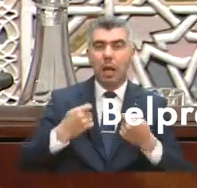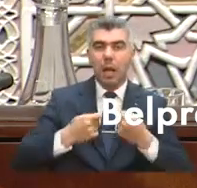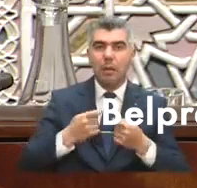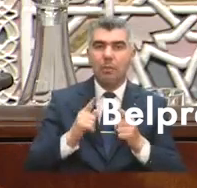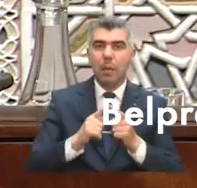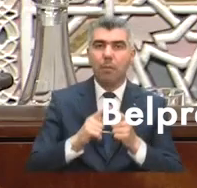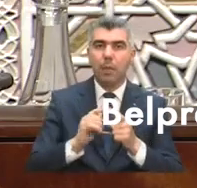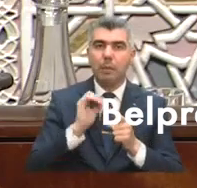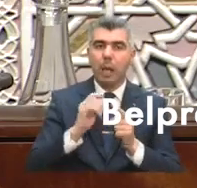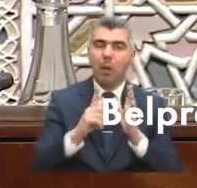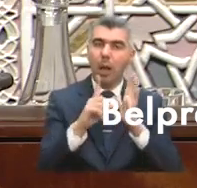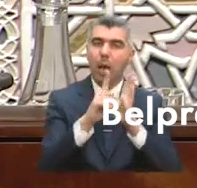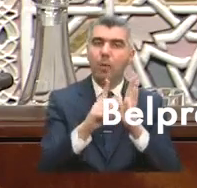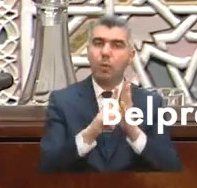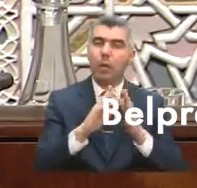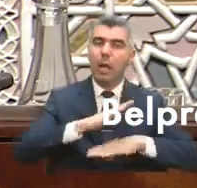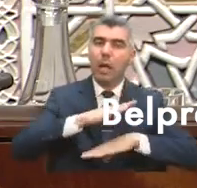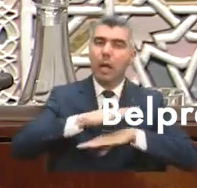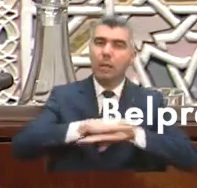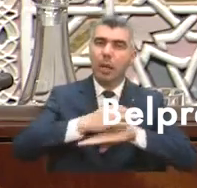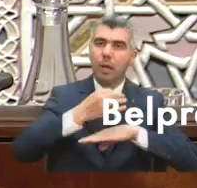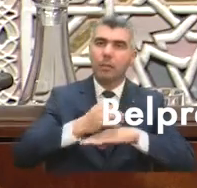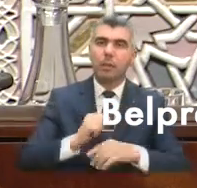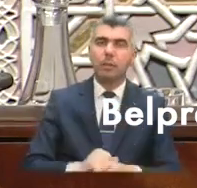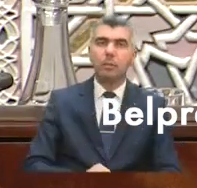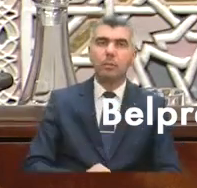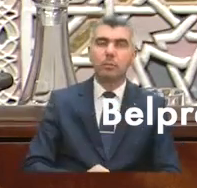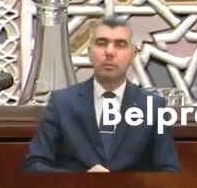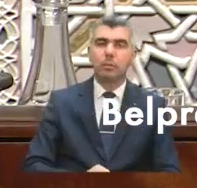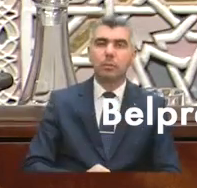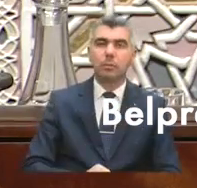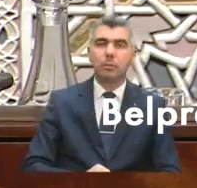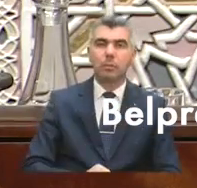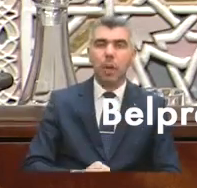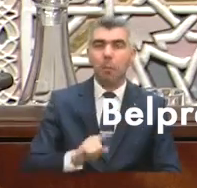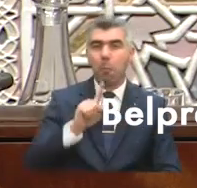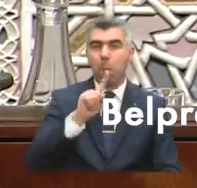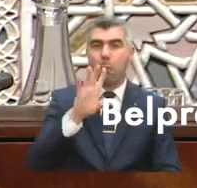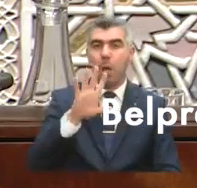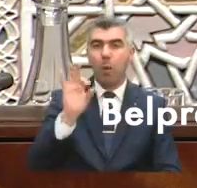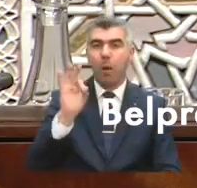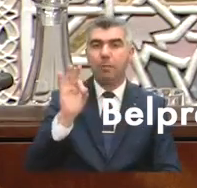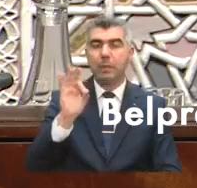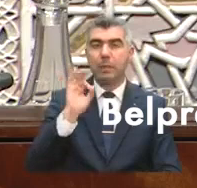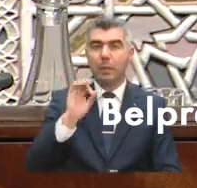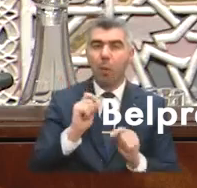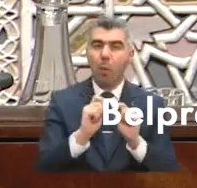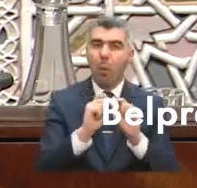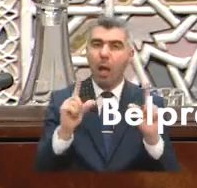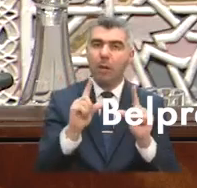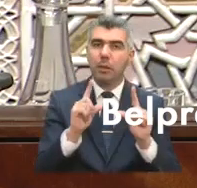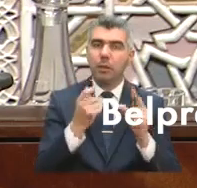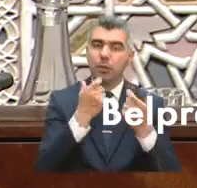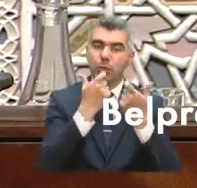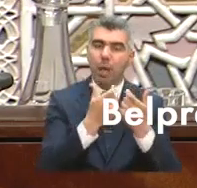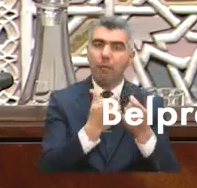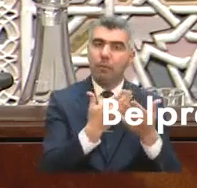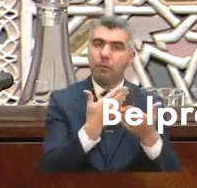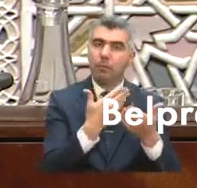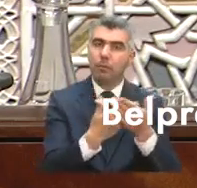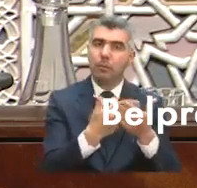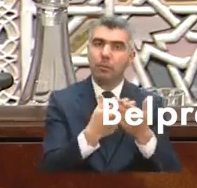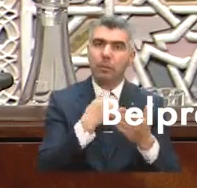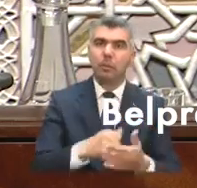وأطبق القانون، والفقرة الأخيرة دي من المادة 150 واضحة،